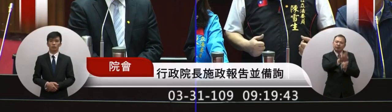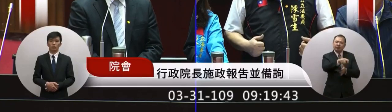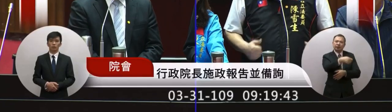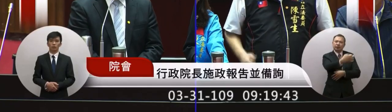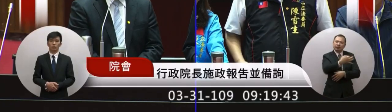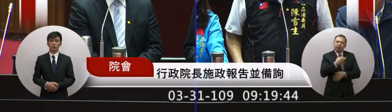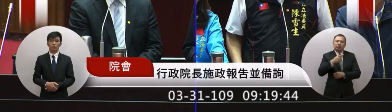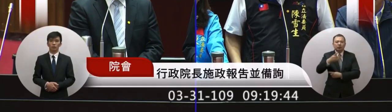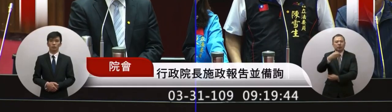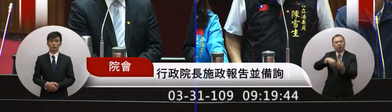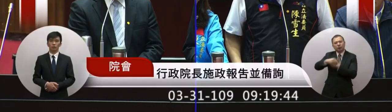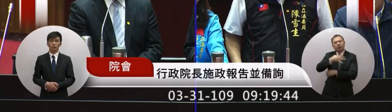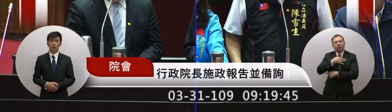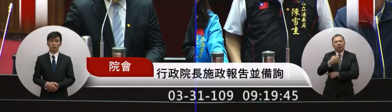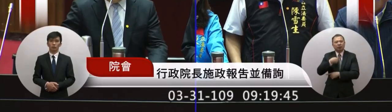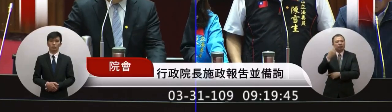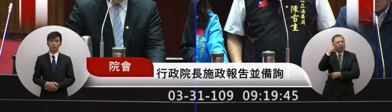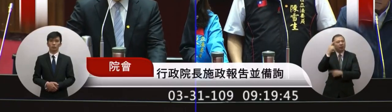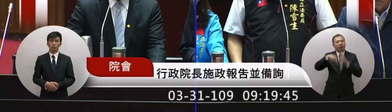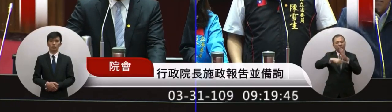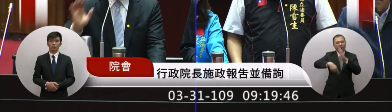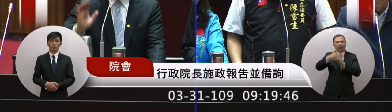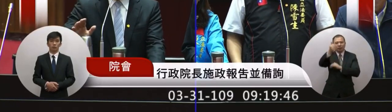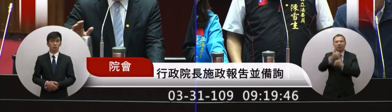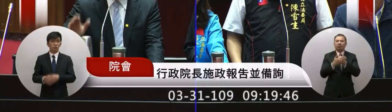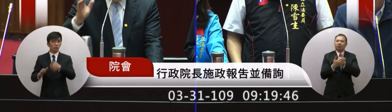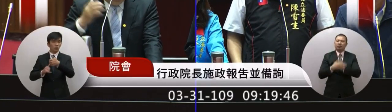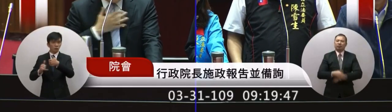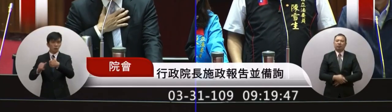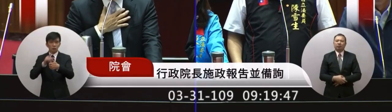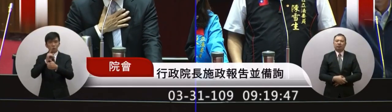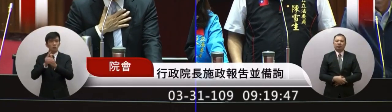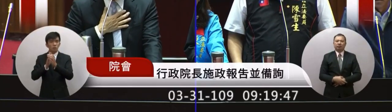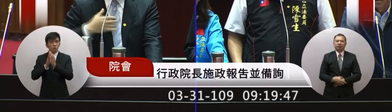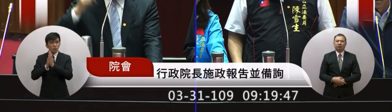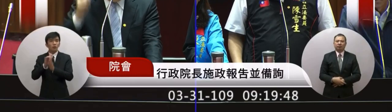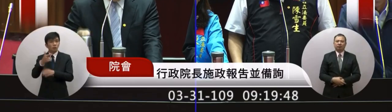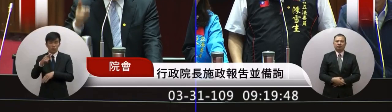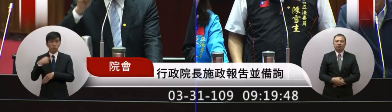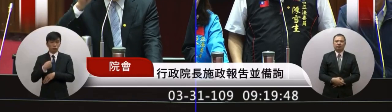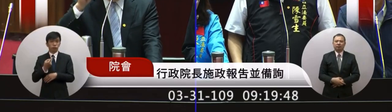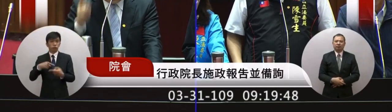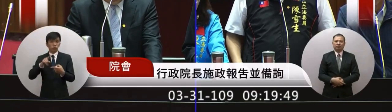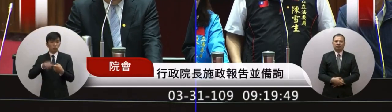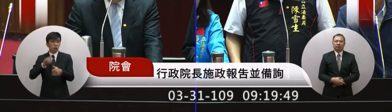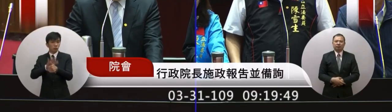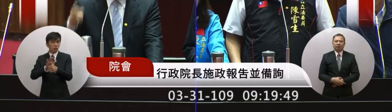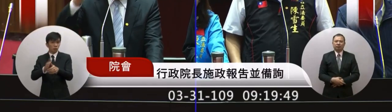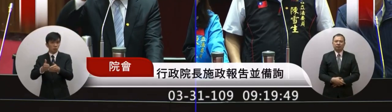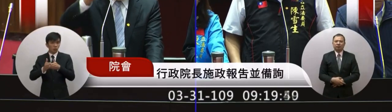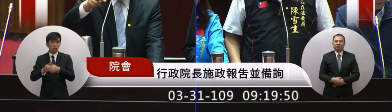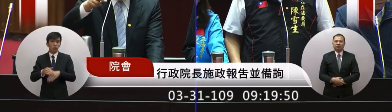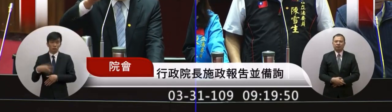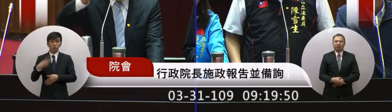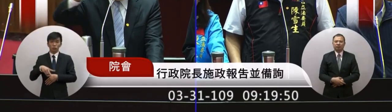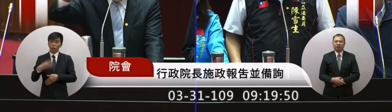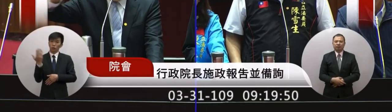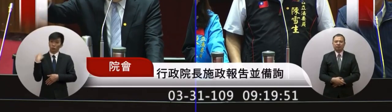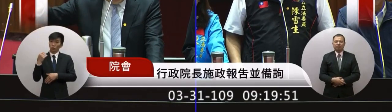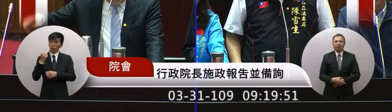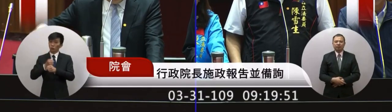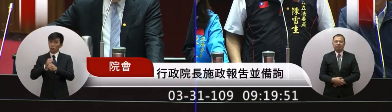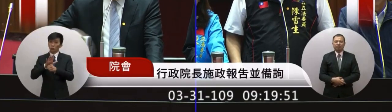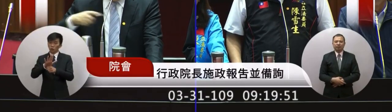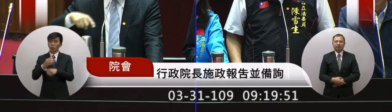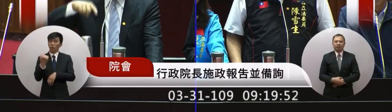我。这一点拜托院长，好不好？ 委员，不要说拜托，这应该做的事，而且也已经做。那昨天财政部长